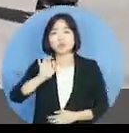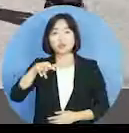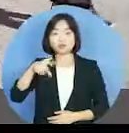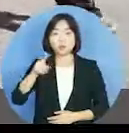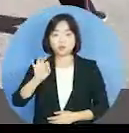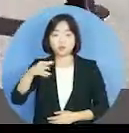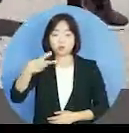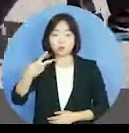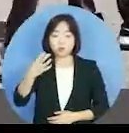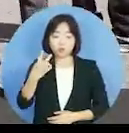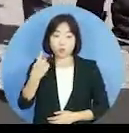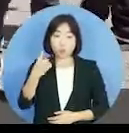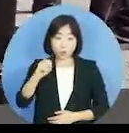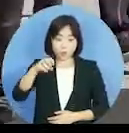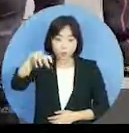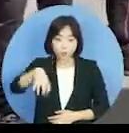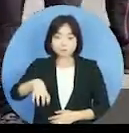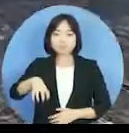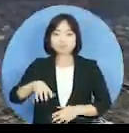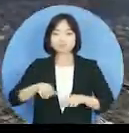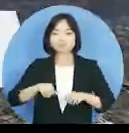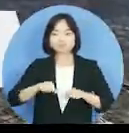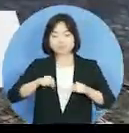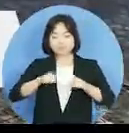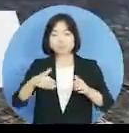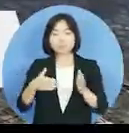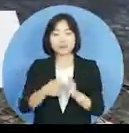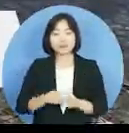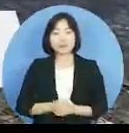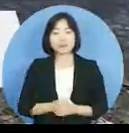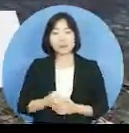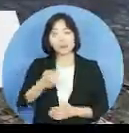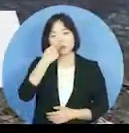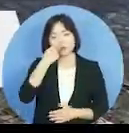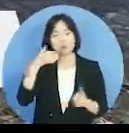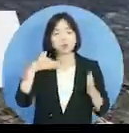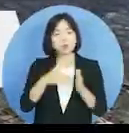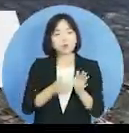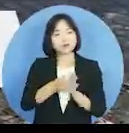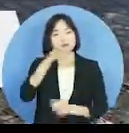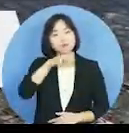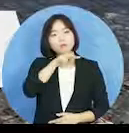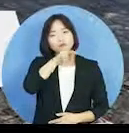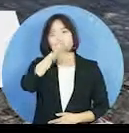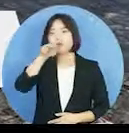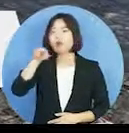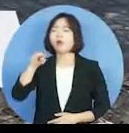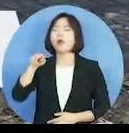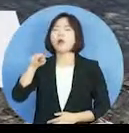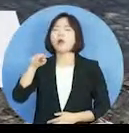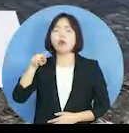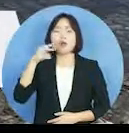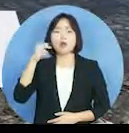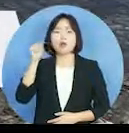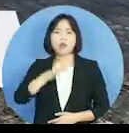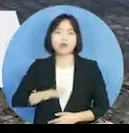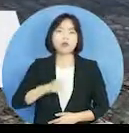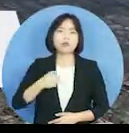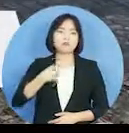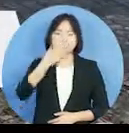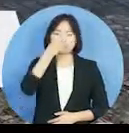참가해 성정동 일대를 청소했습니다. 와서 교육을 받고 시내를 돌아보면서 아, 우리가